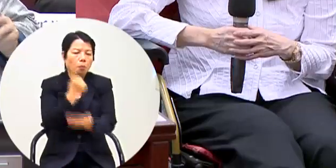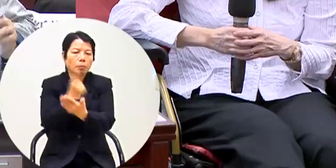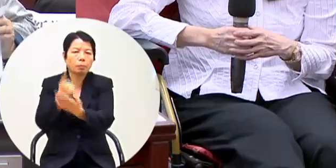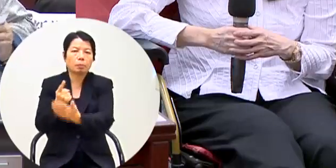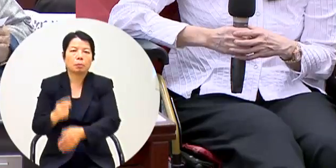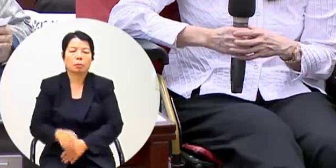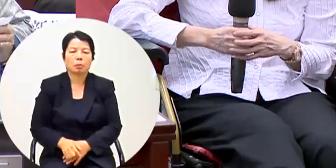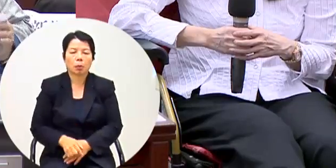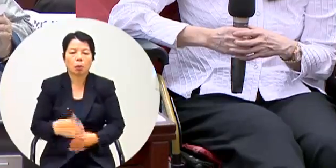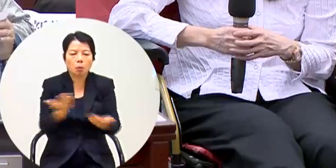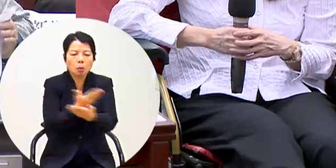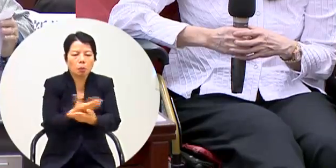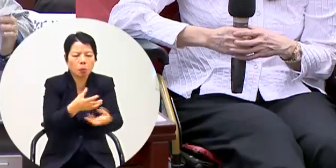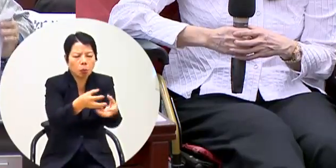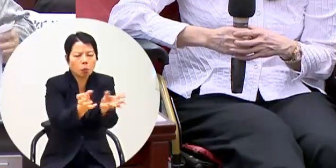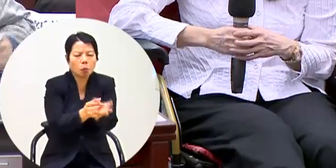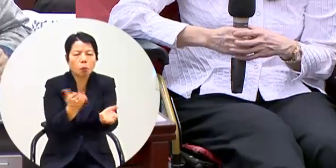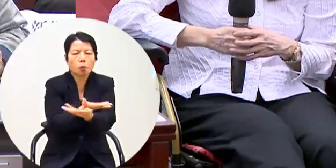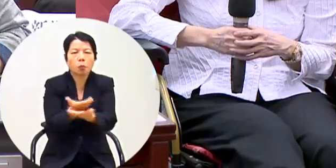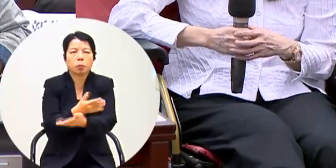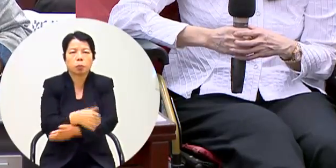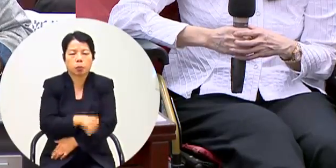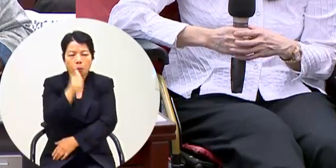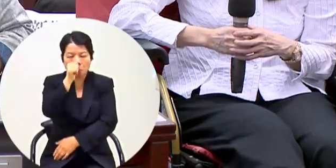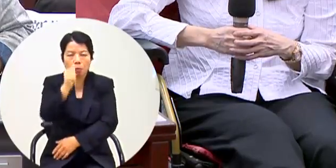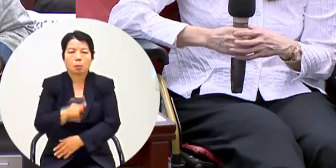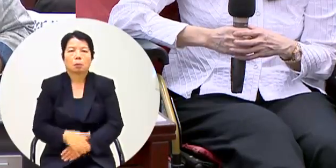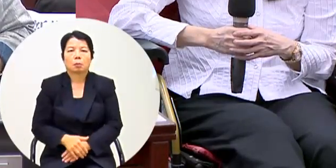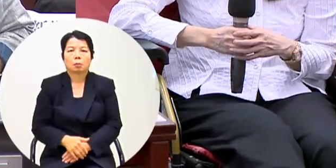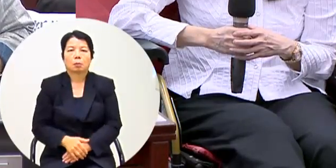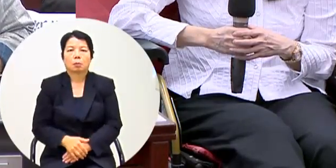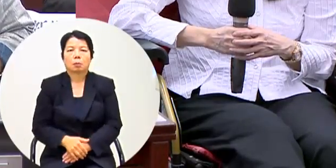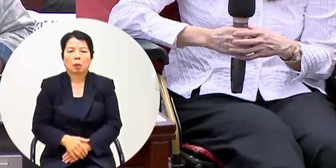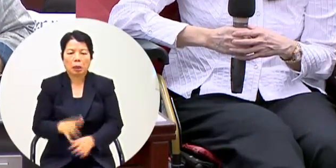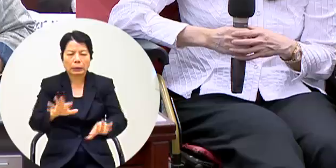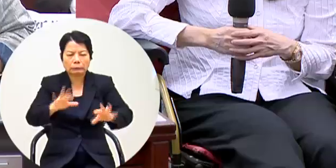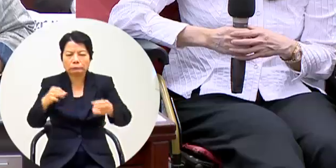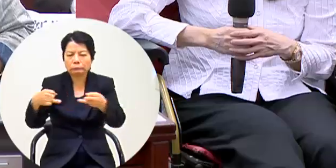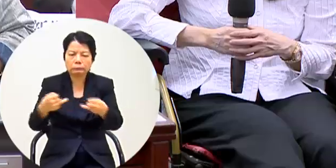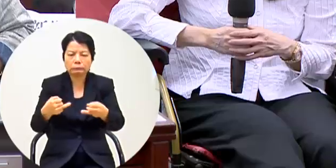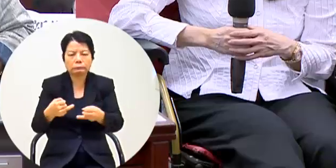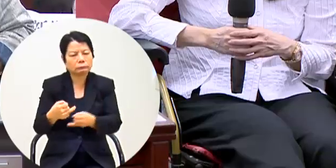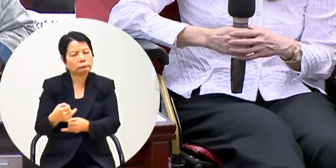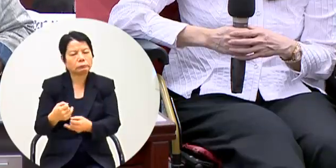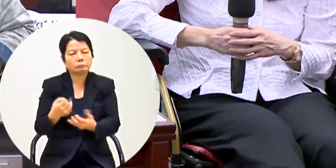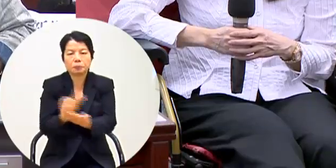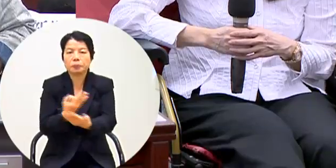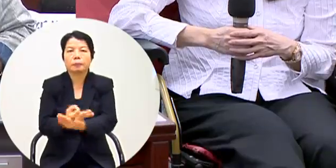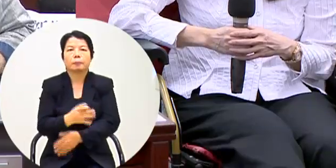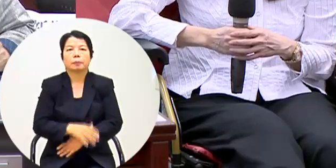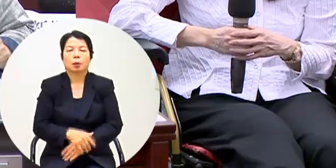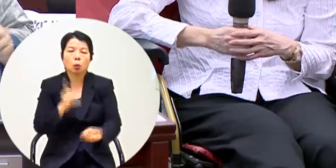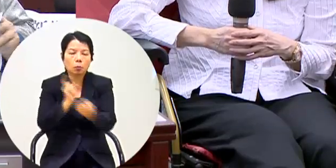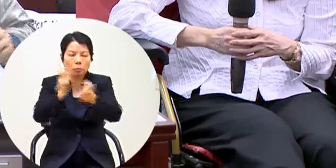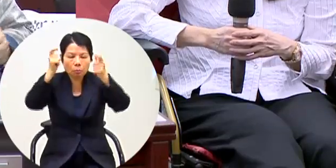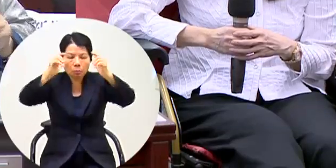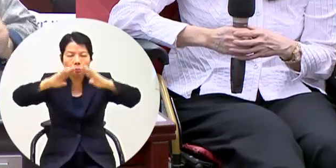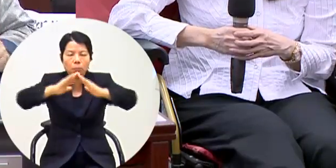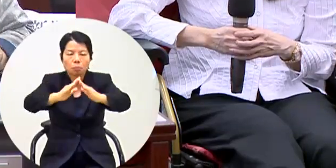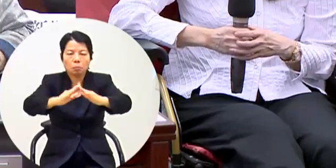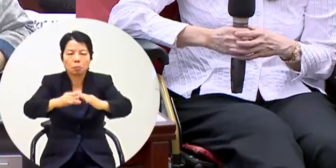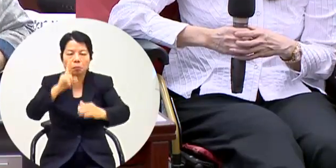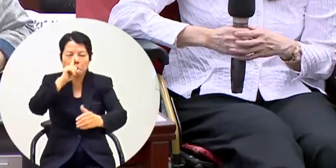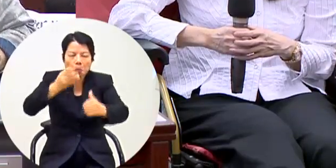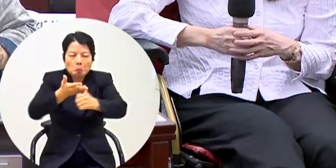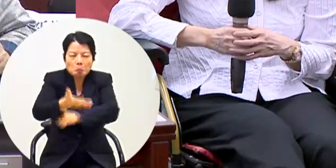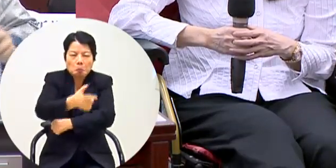样说不定没有看到它一些成效。那面对高雄的空气污染这么严重，那是不是中央在